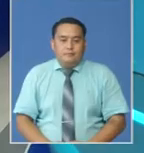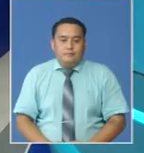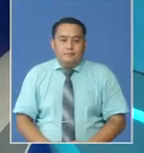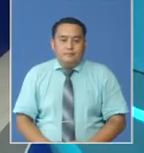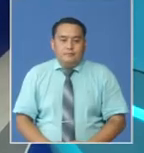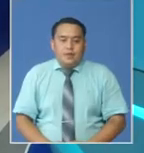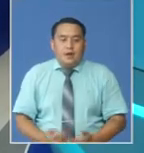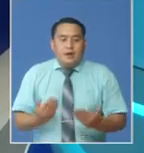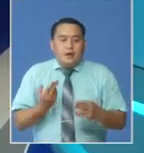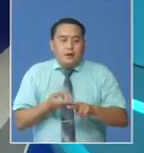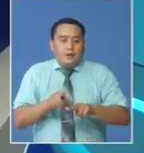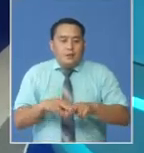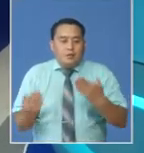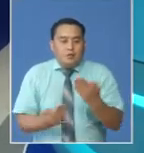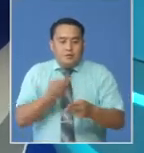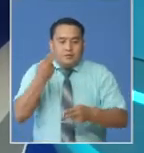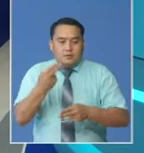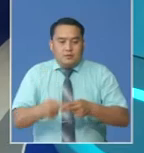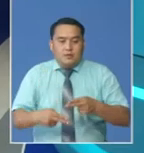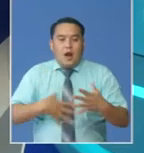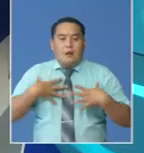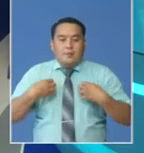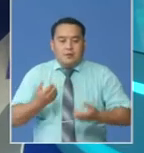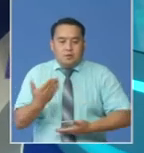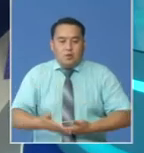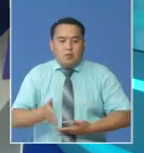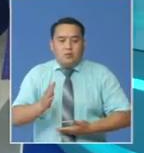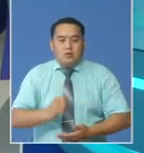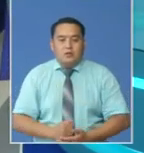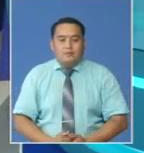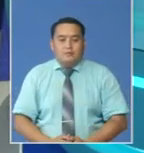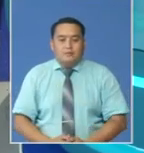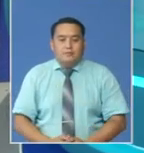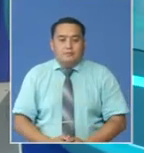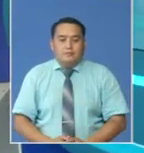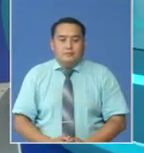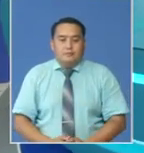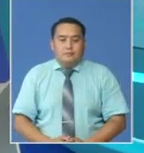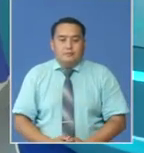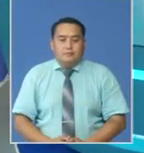Это была последняя информация на сегодня. Оставайтесь на нашем телеканале. До свидания.